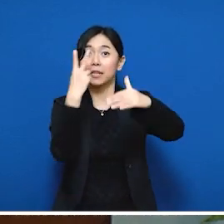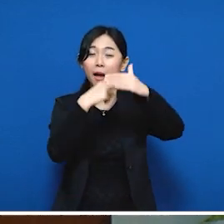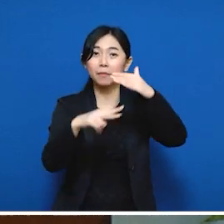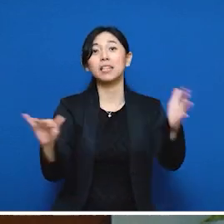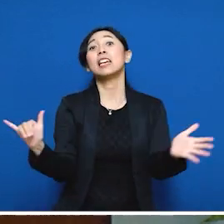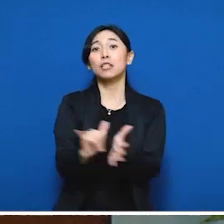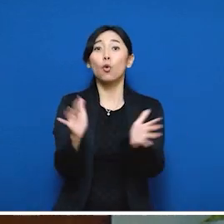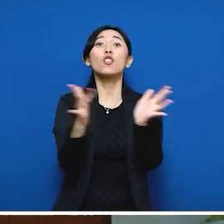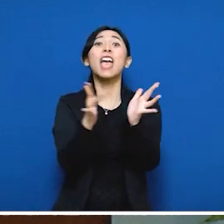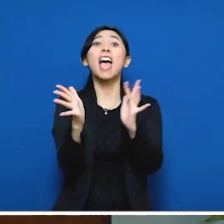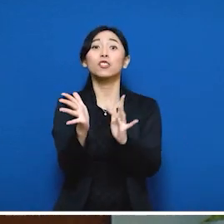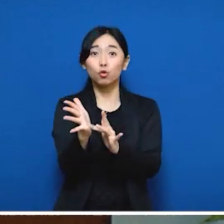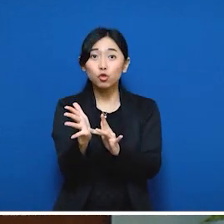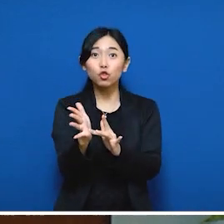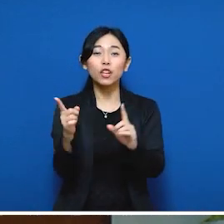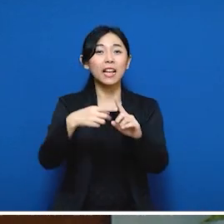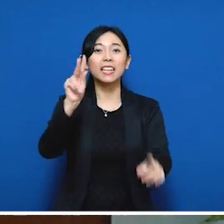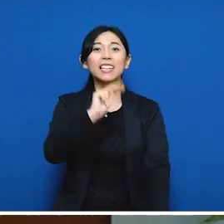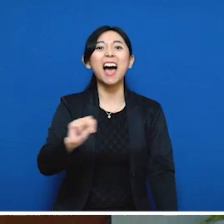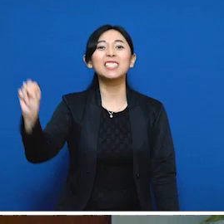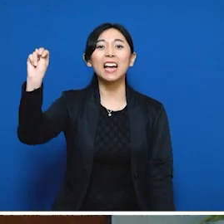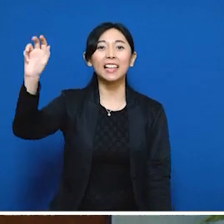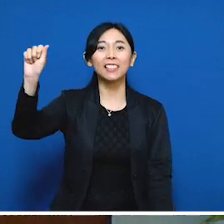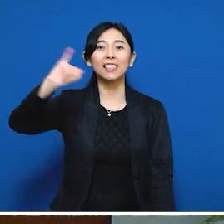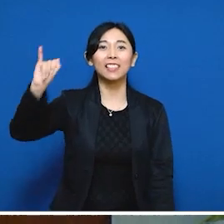Yesus anak Yusuf dari Nazaret."